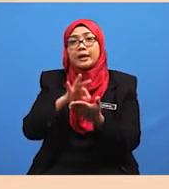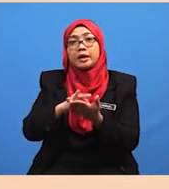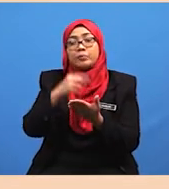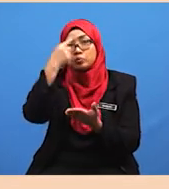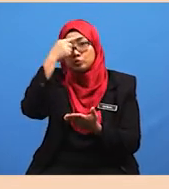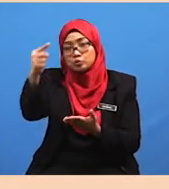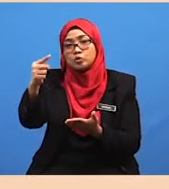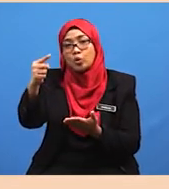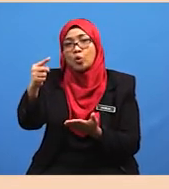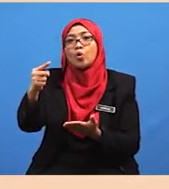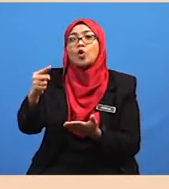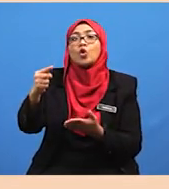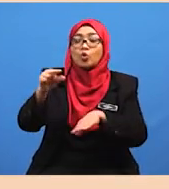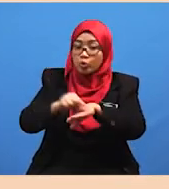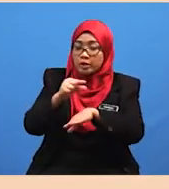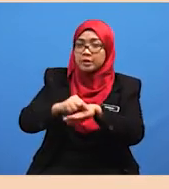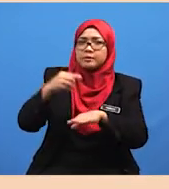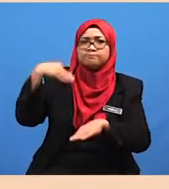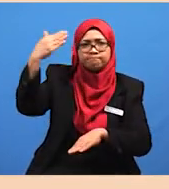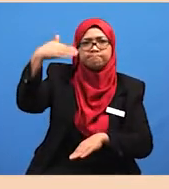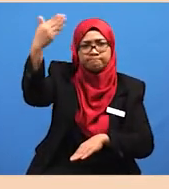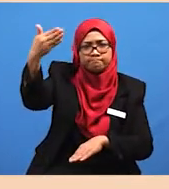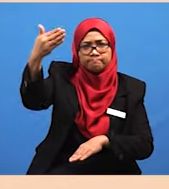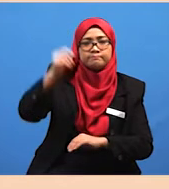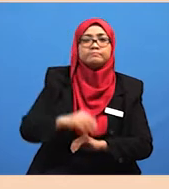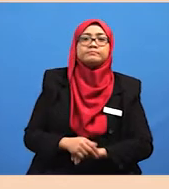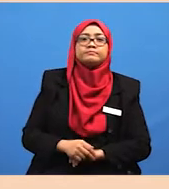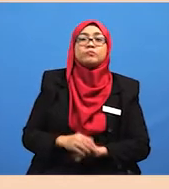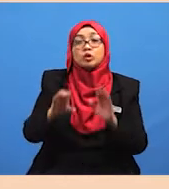depan contoh makanya